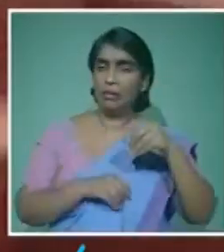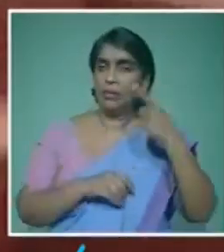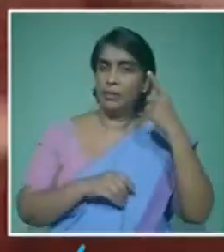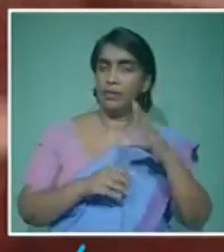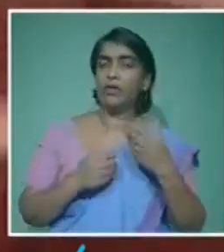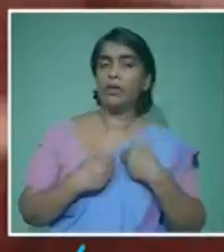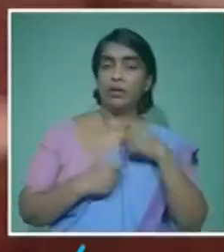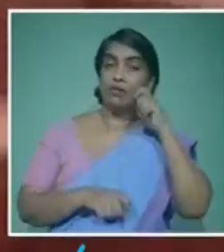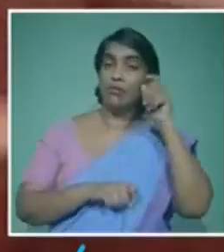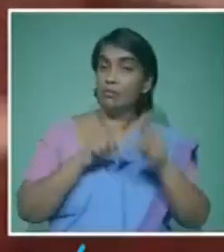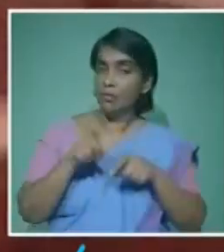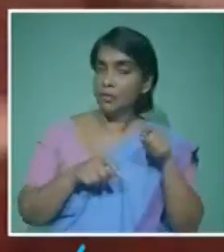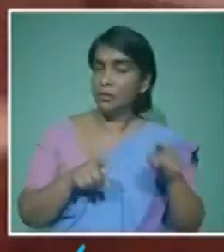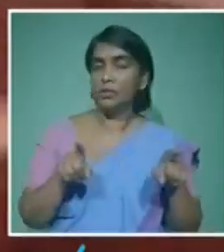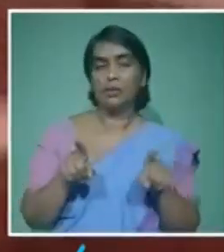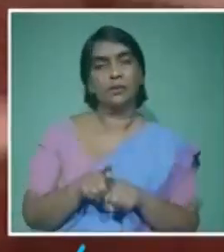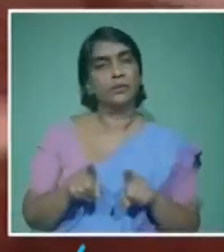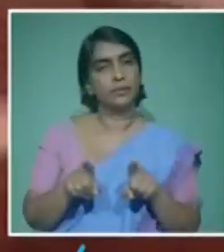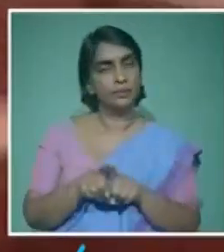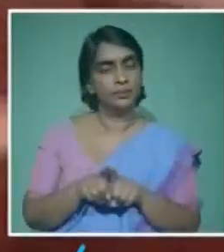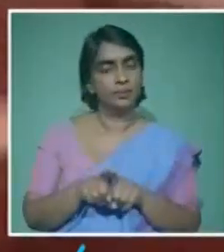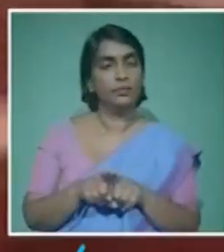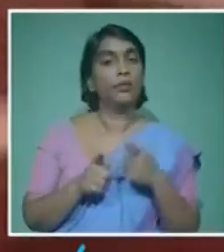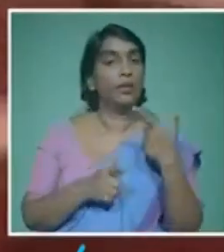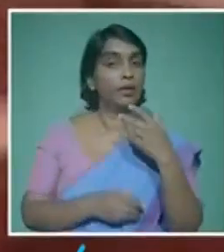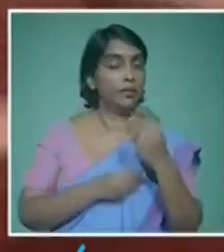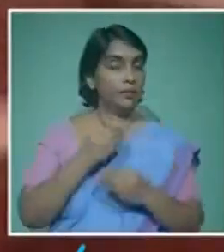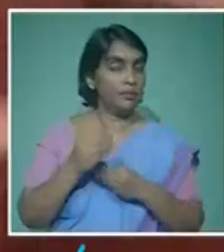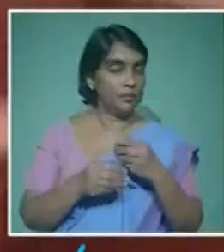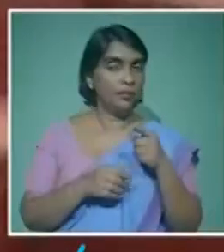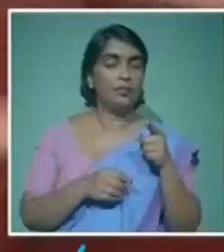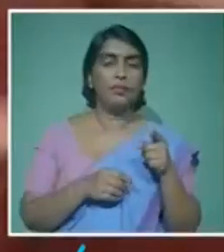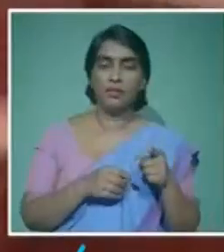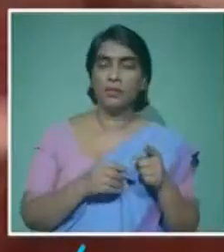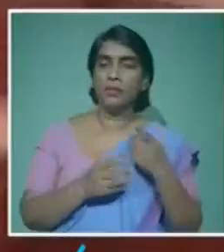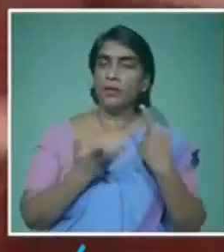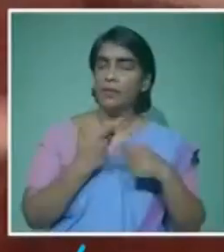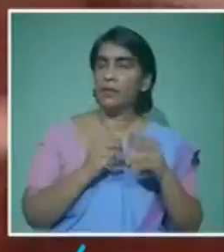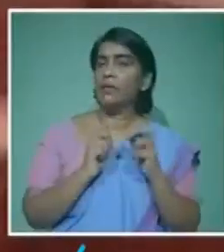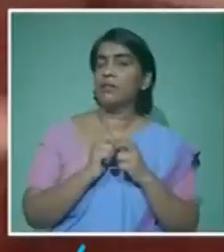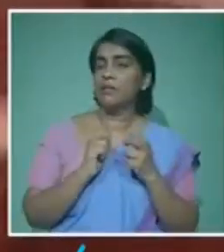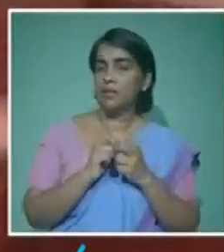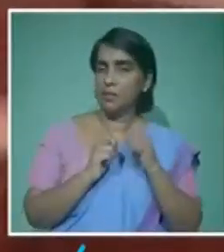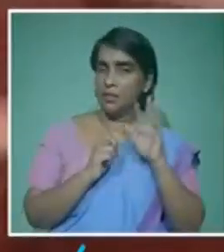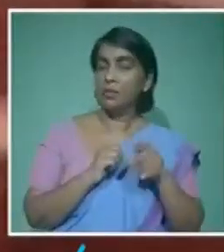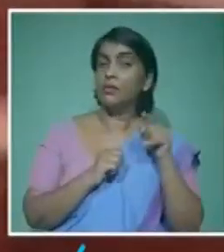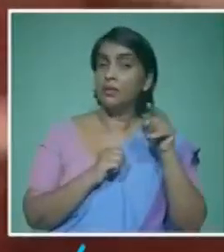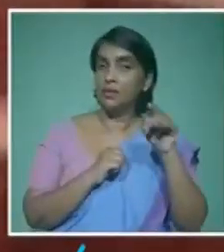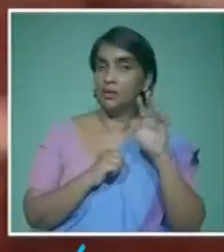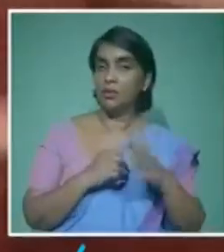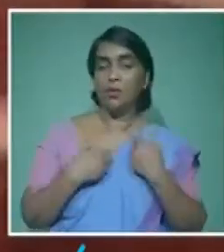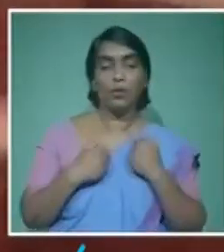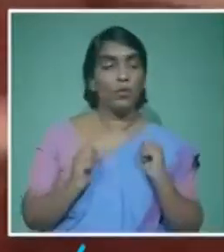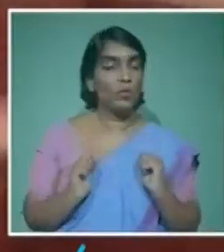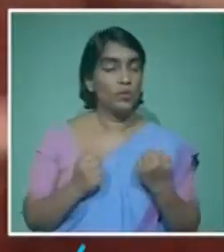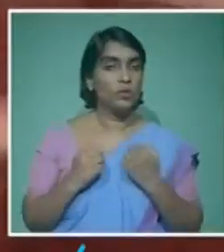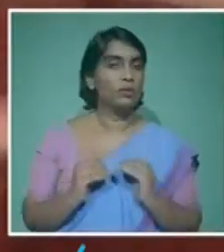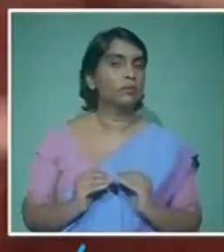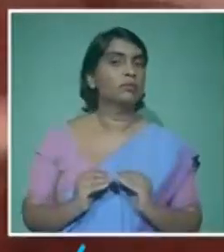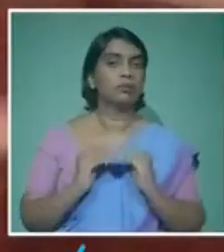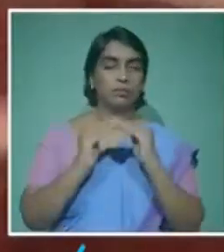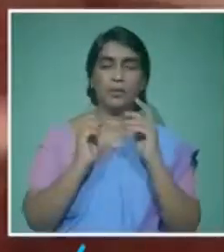தலைதூக்க விட விரும்புவதில்லை என்ற விடயமே இங்கு மீண்டும் மீண்டும் வலியுறுத்தப்படுவதை இங்கு நான் சுட்டிக்காட்ட வேண்டும். அதே